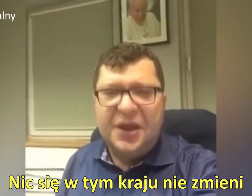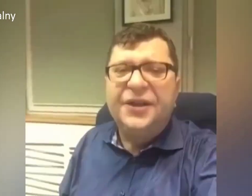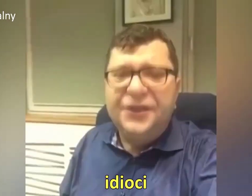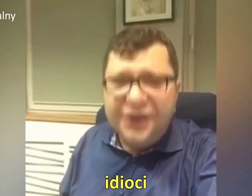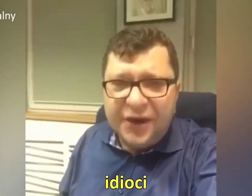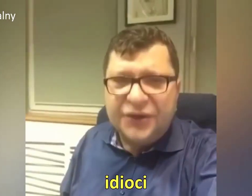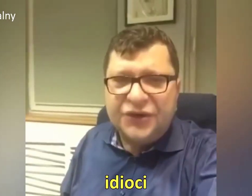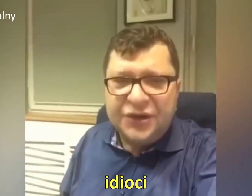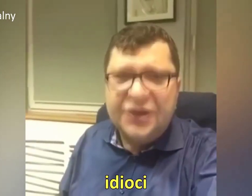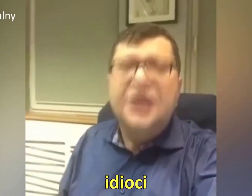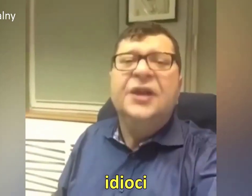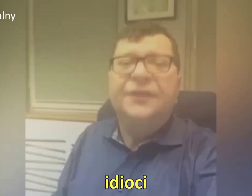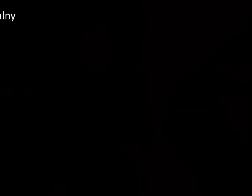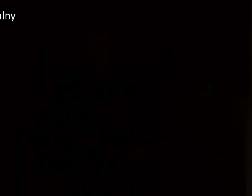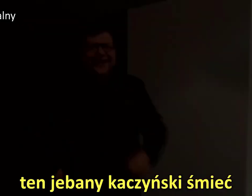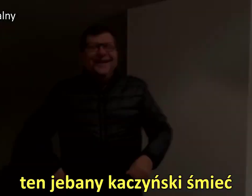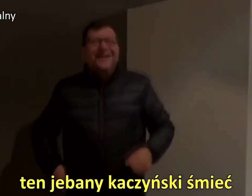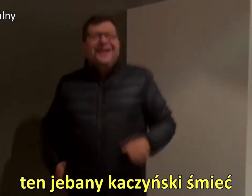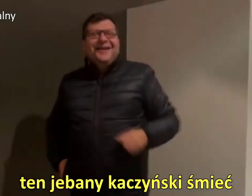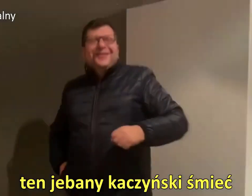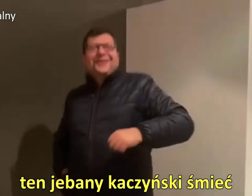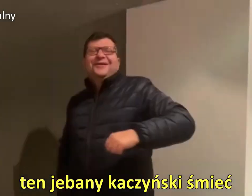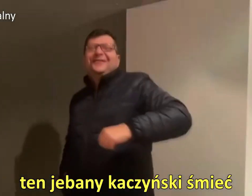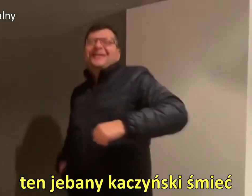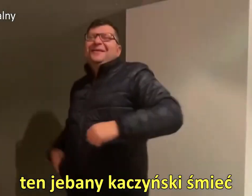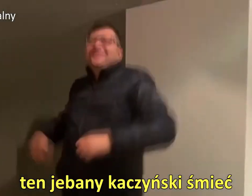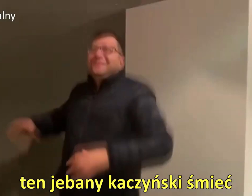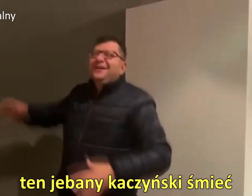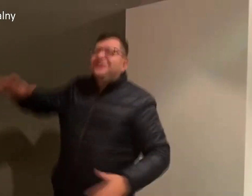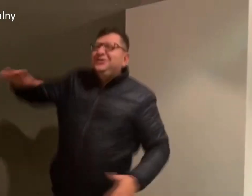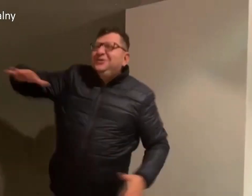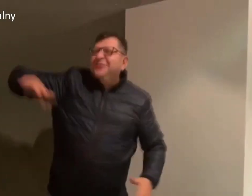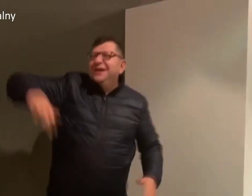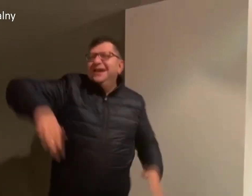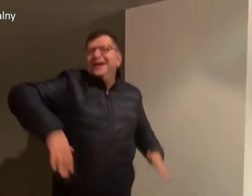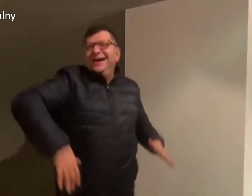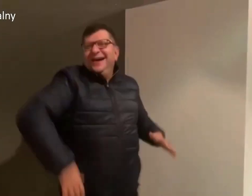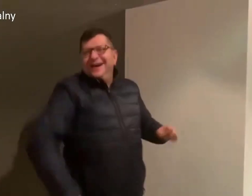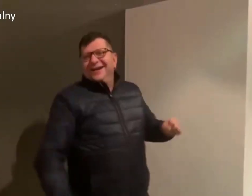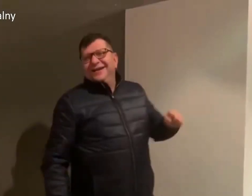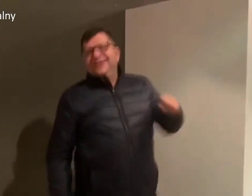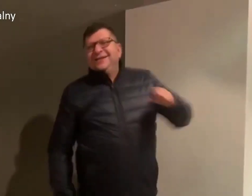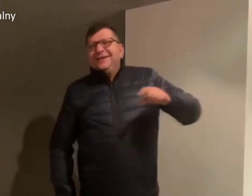nie zmieni, idioci. Ten jebany Kaczyński śmiech.